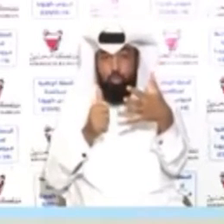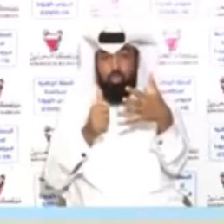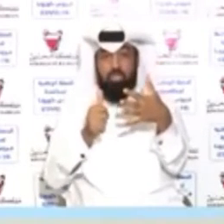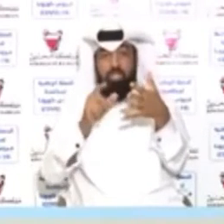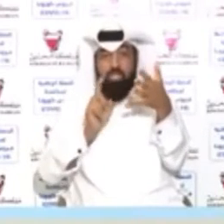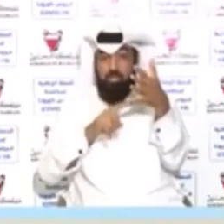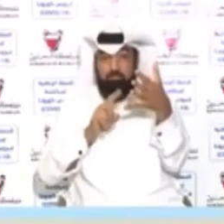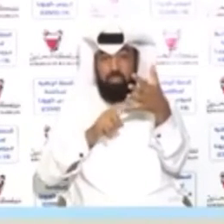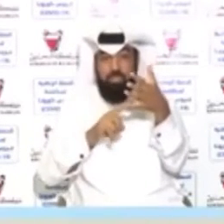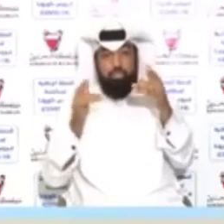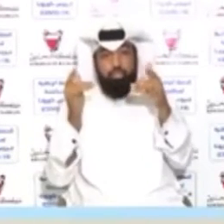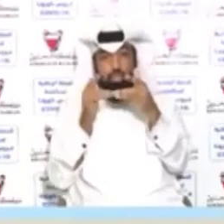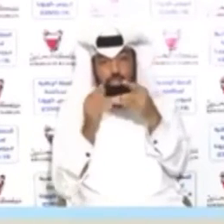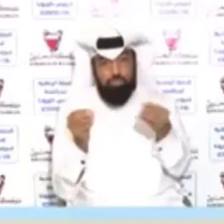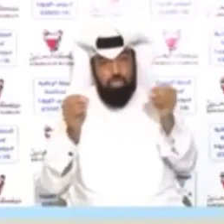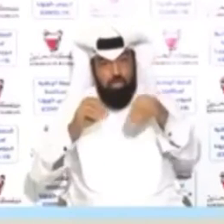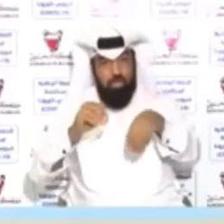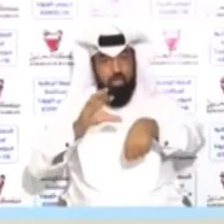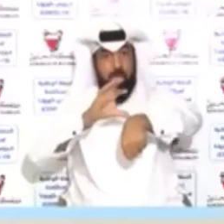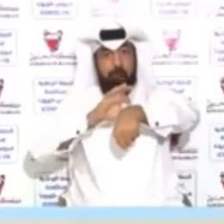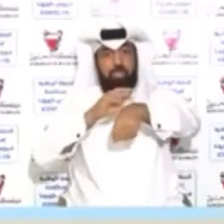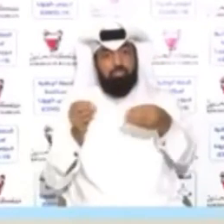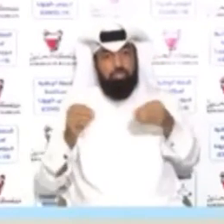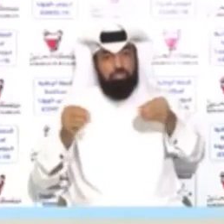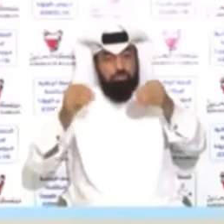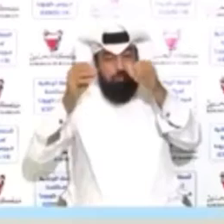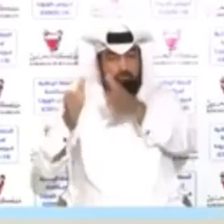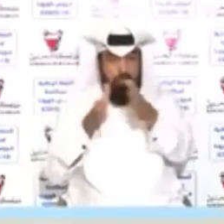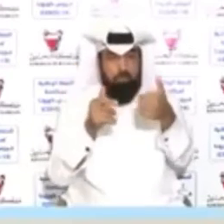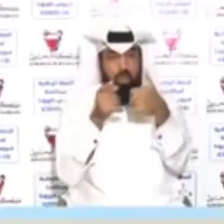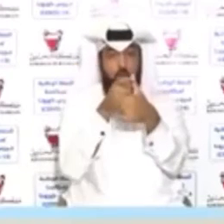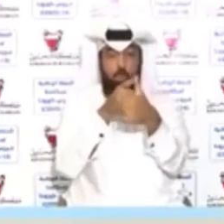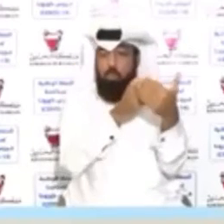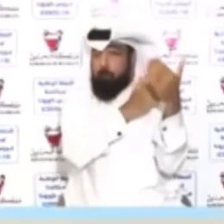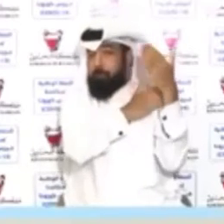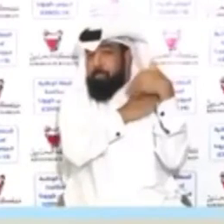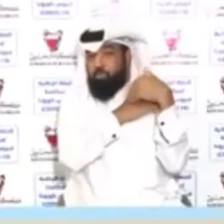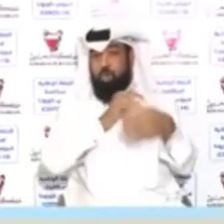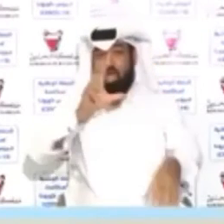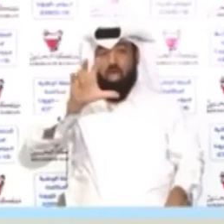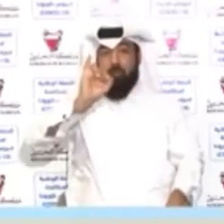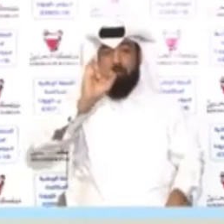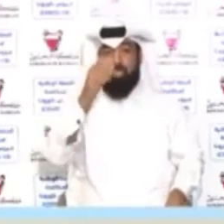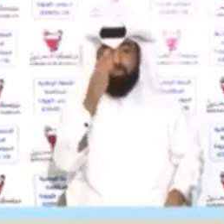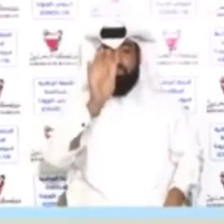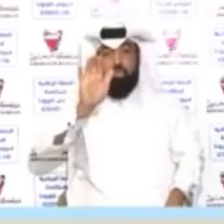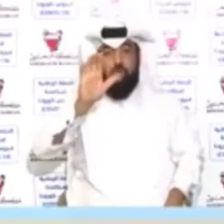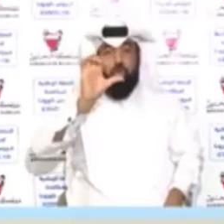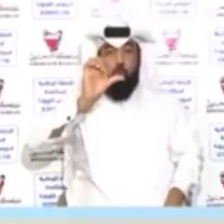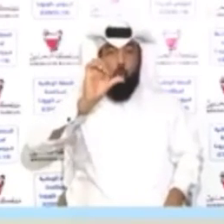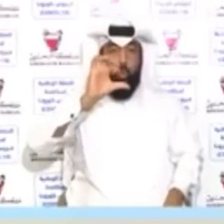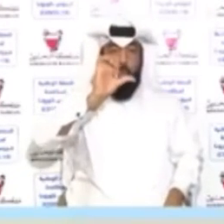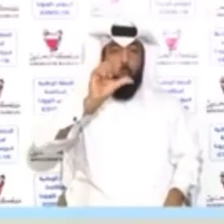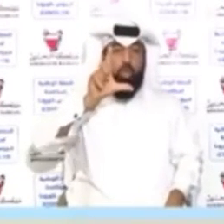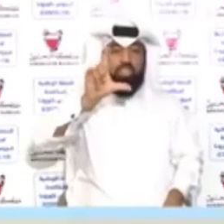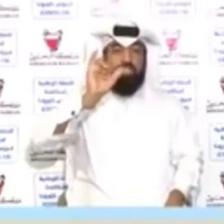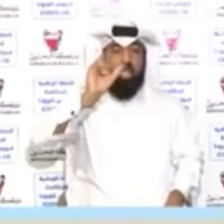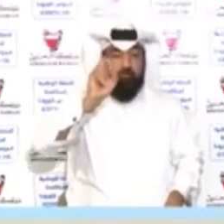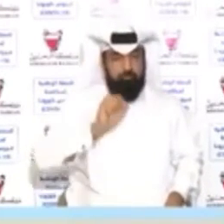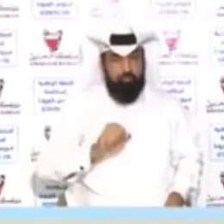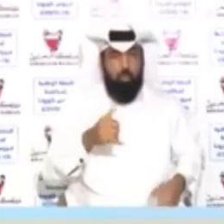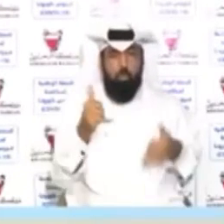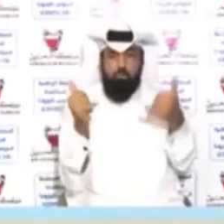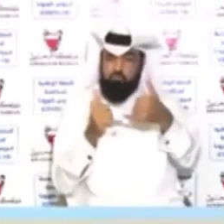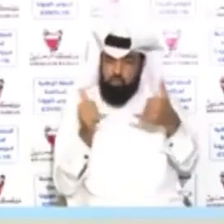مؤتمرات ونؤكد عليها. أولا بالنسبة للمسؤولية، خلال المرحلة المقبلة مسؤولية